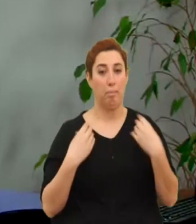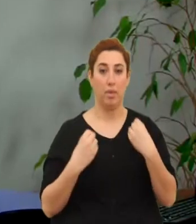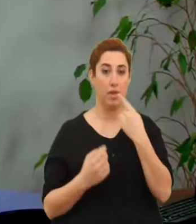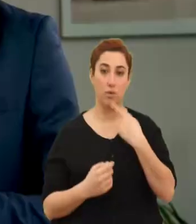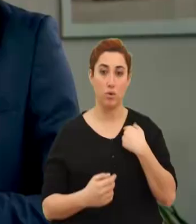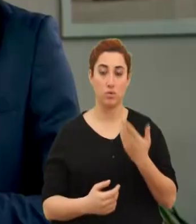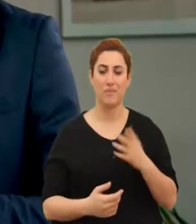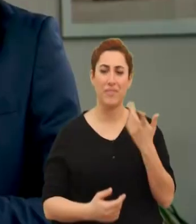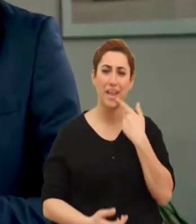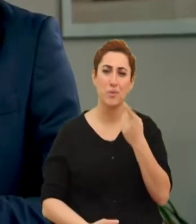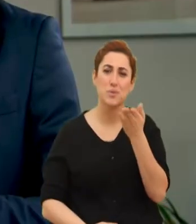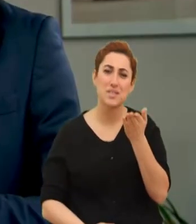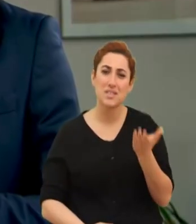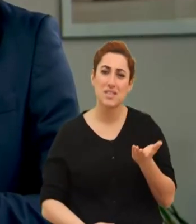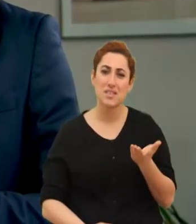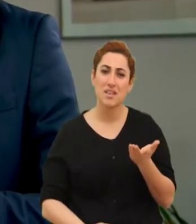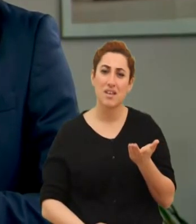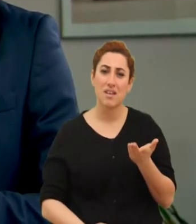diyorsun bana. Ne diyorsunuz siz ya?